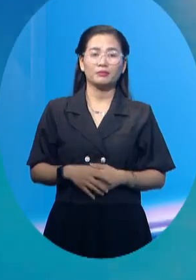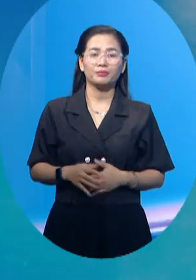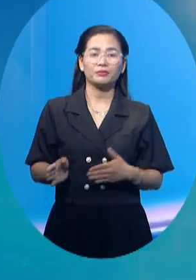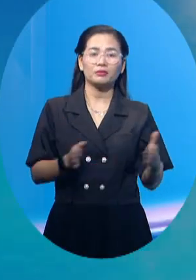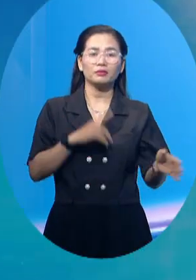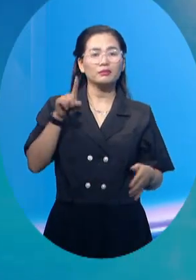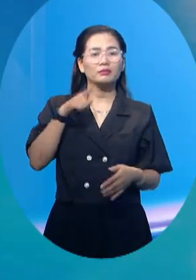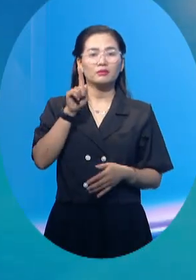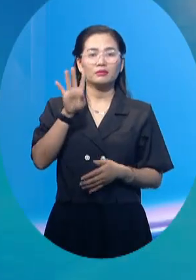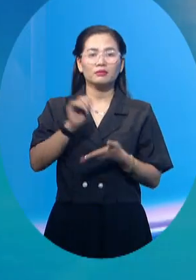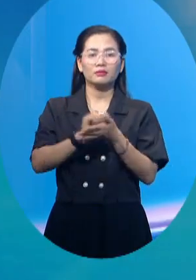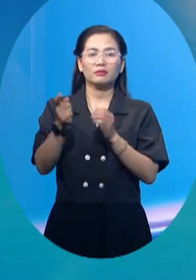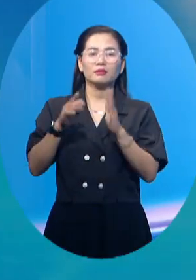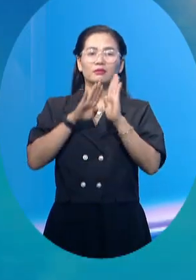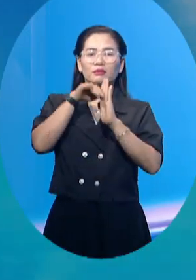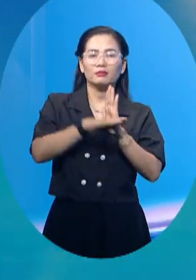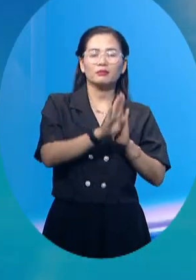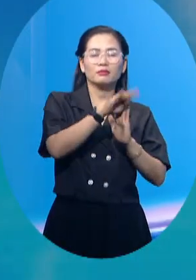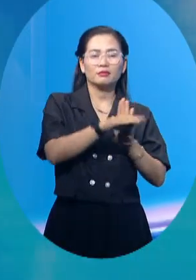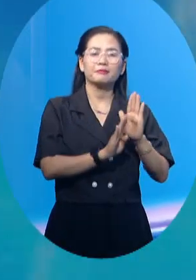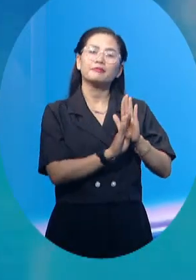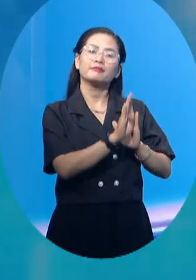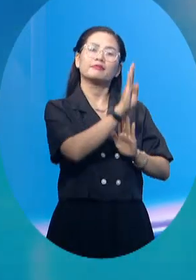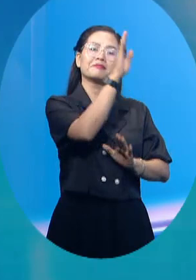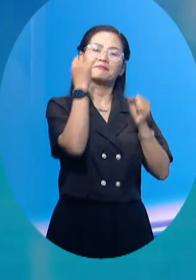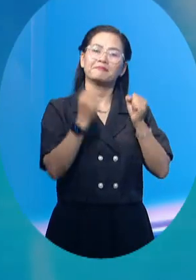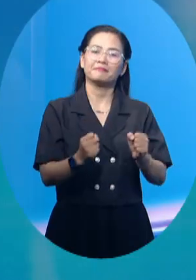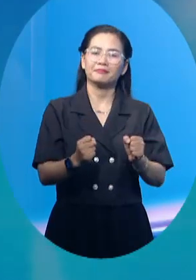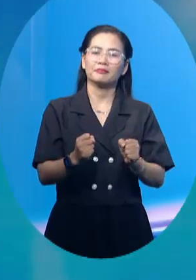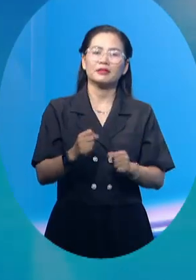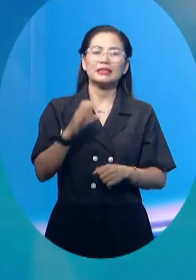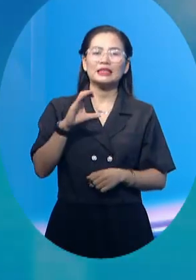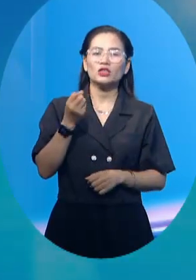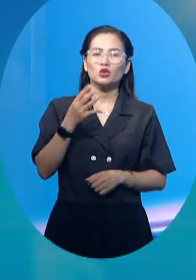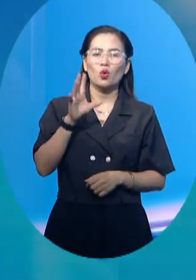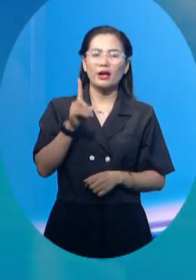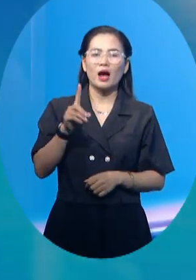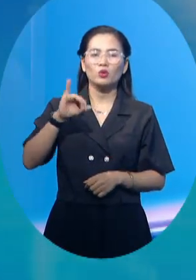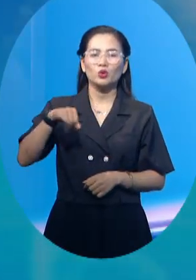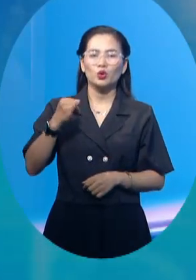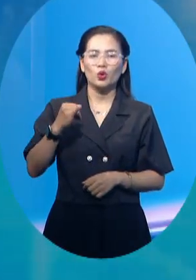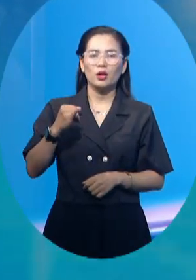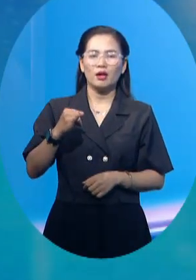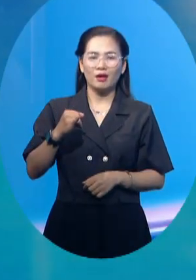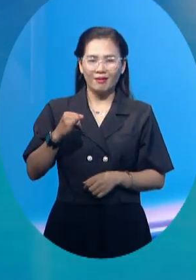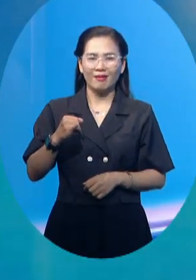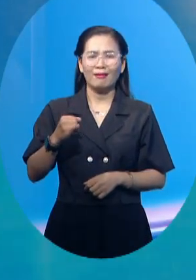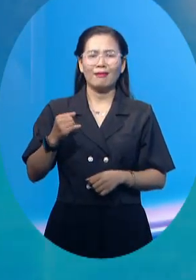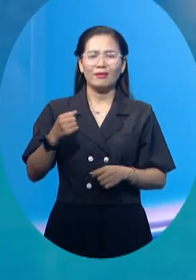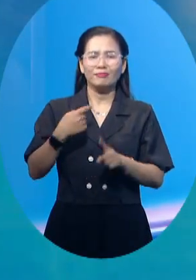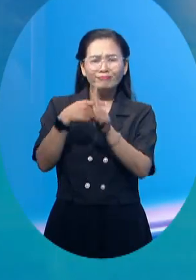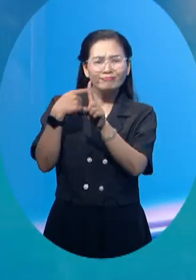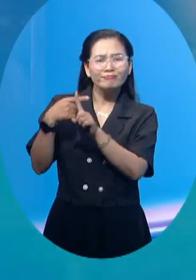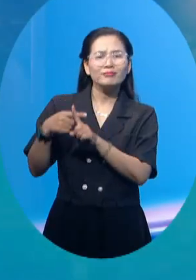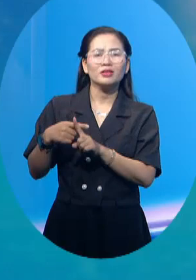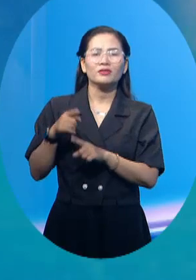Hôm 14 tháng 12, thị trường chứng khoán Mỹ tiếp tục tăng điểm mạnh với chỉ số Dow Jones lập kỷ lục phiên thứ hai liên tiếp nhờ khả năng lãi suất